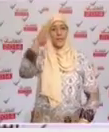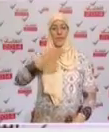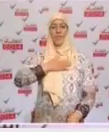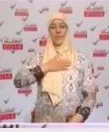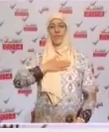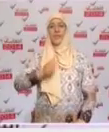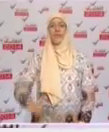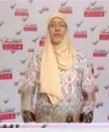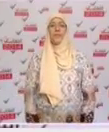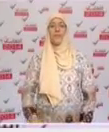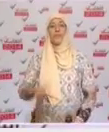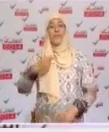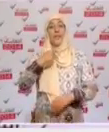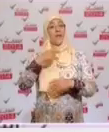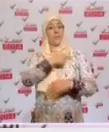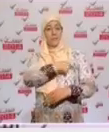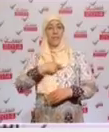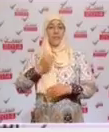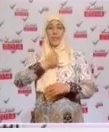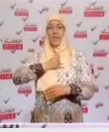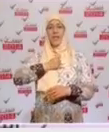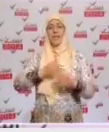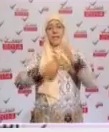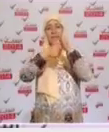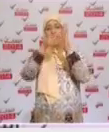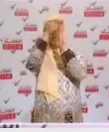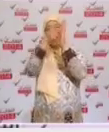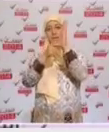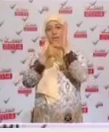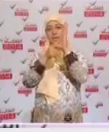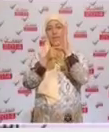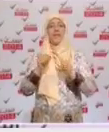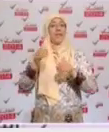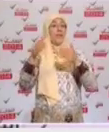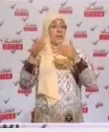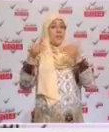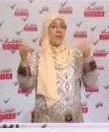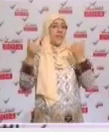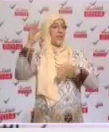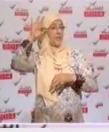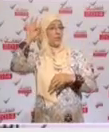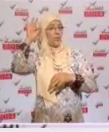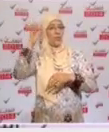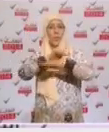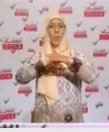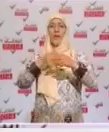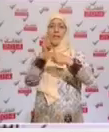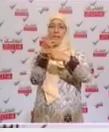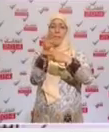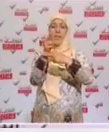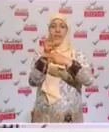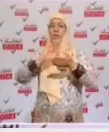الله وبركاته. باسم الخاص الدكتور محمد لطفي بن مصباح رئيس قائمة حزب الرفاه التونسي بولاية المهدية وكافة زملائي